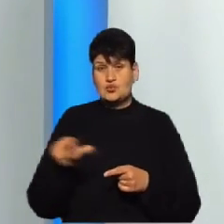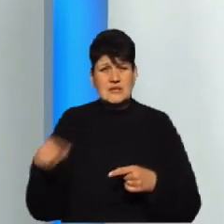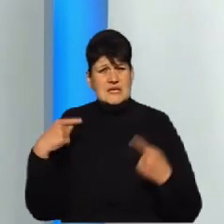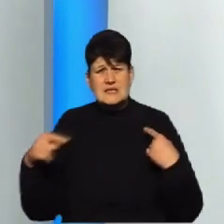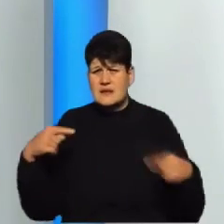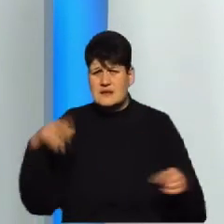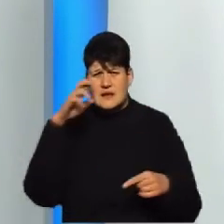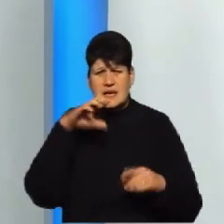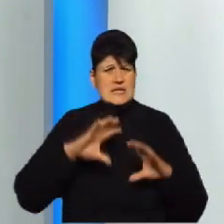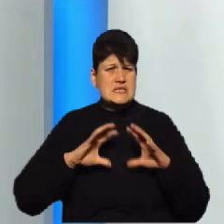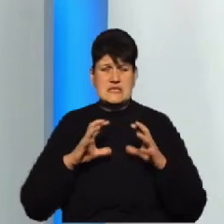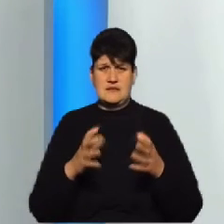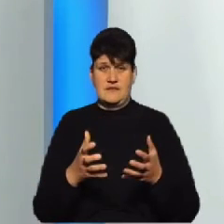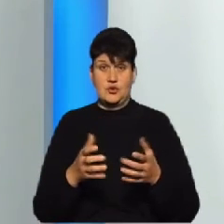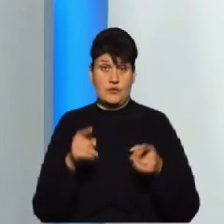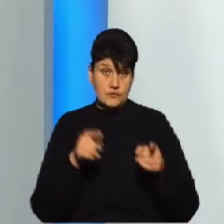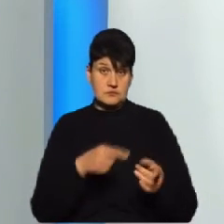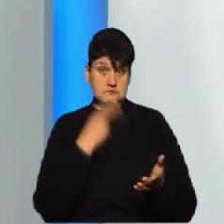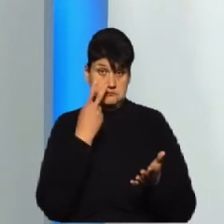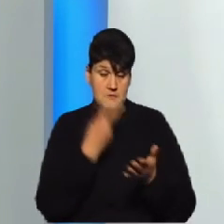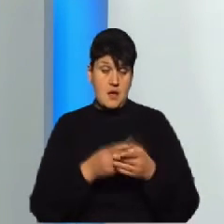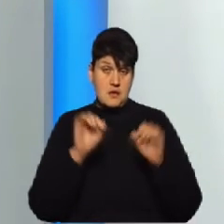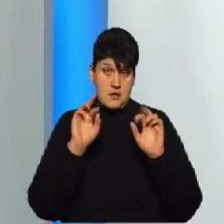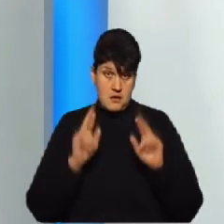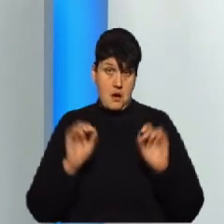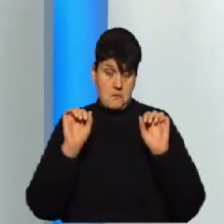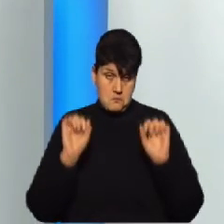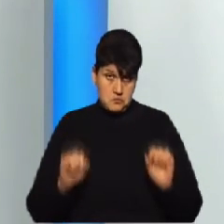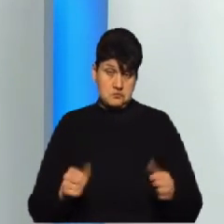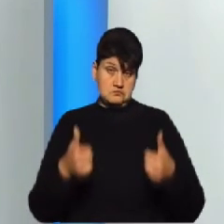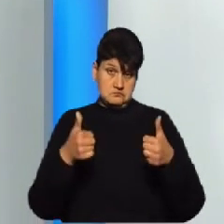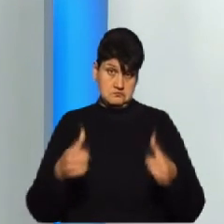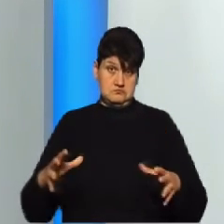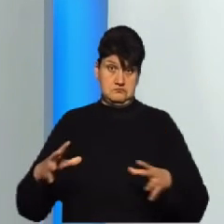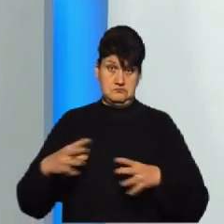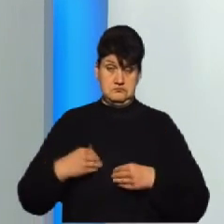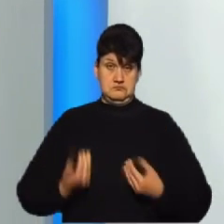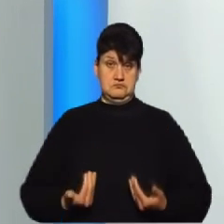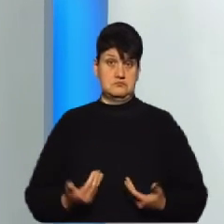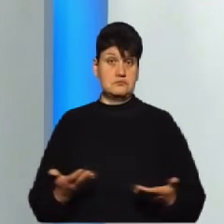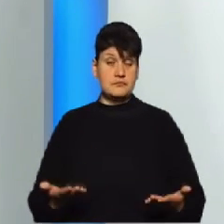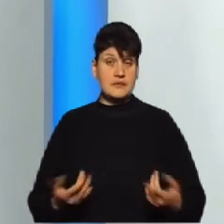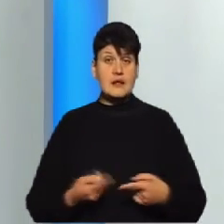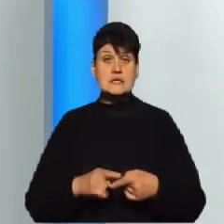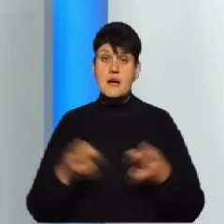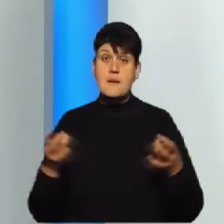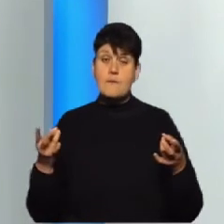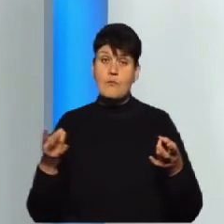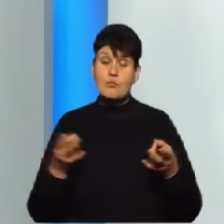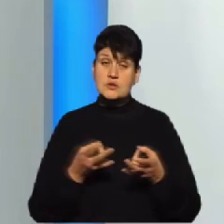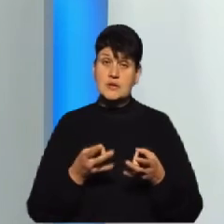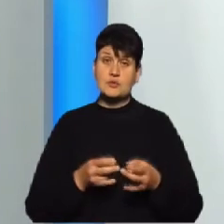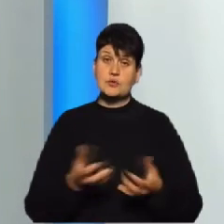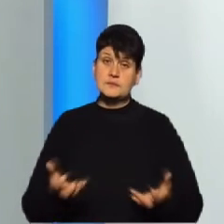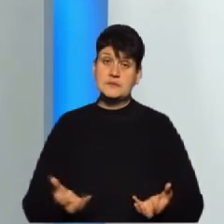вони демонструють, як можна успішно співіснувати. Але це потрібно культивувати на інституційному рівні,